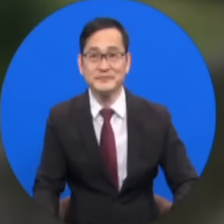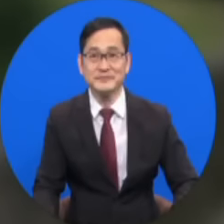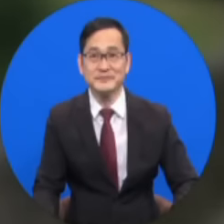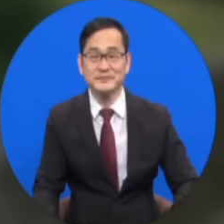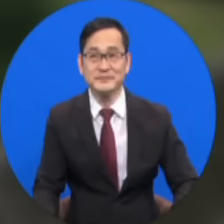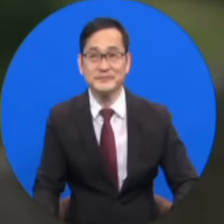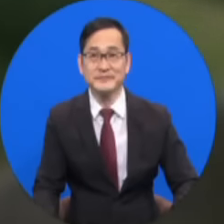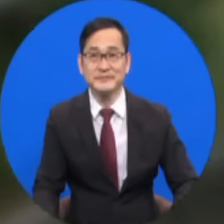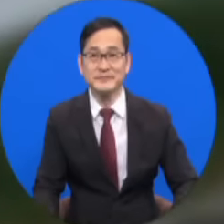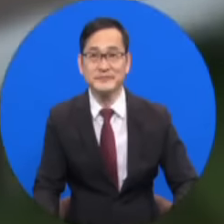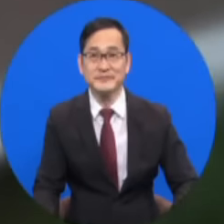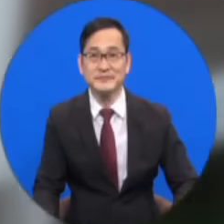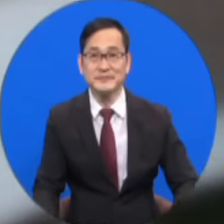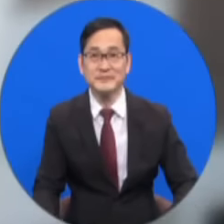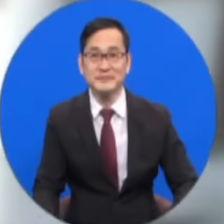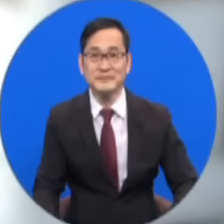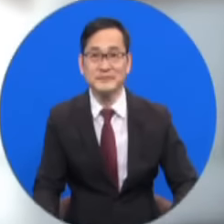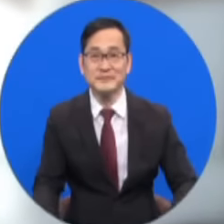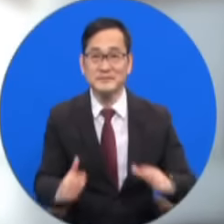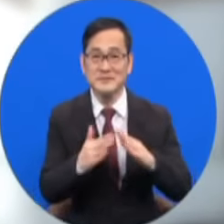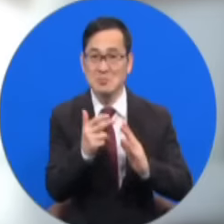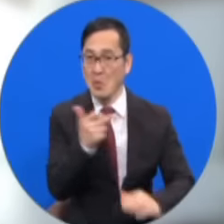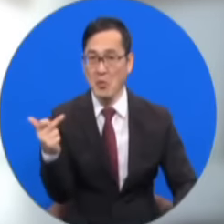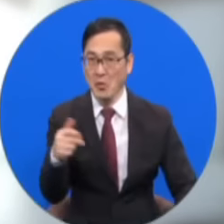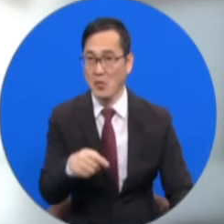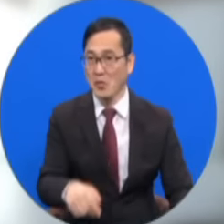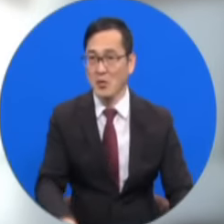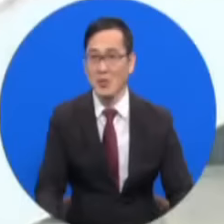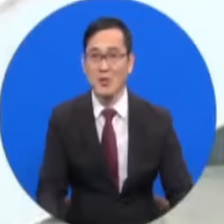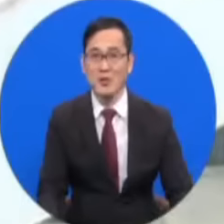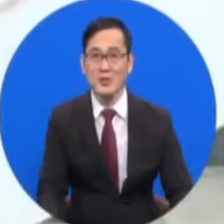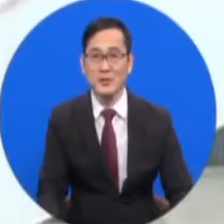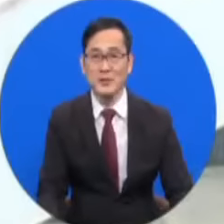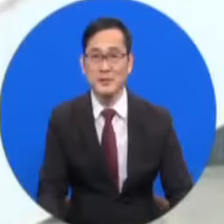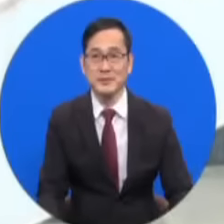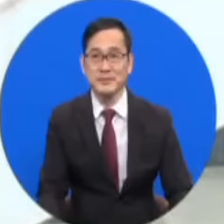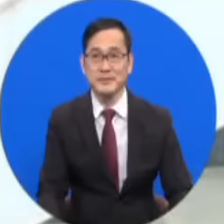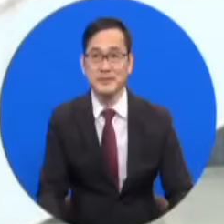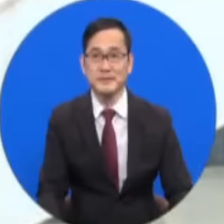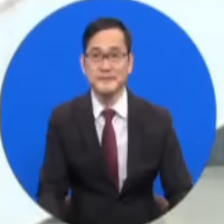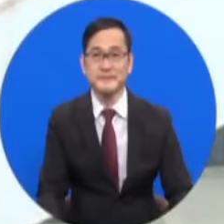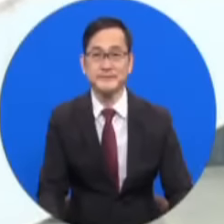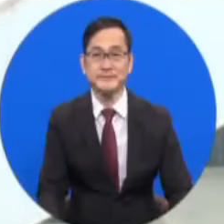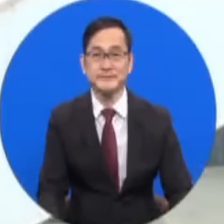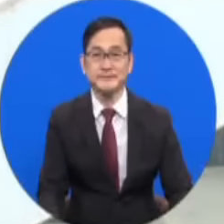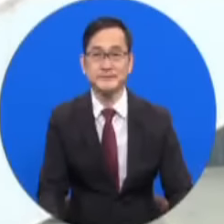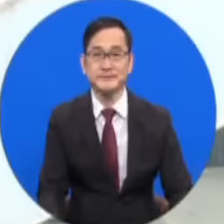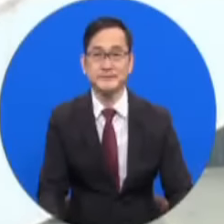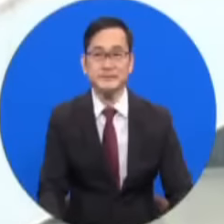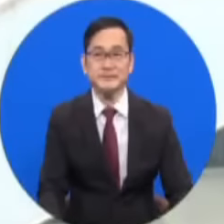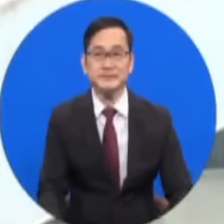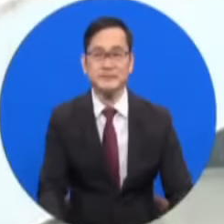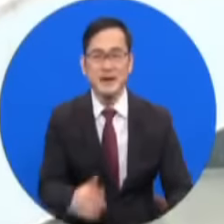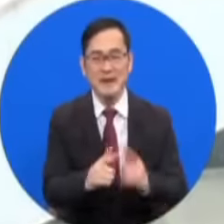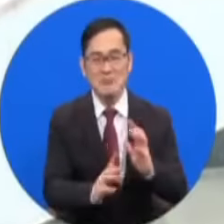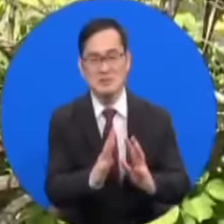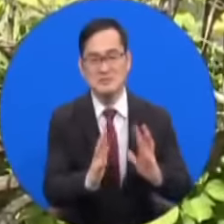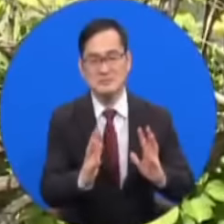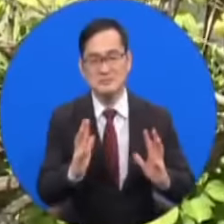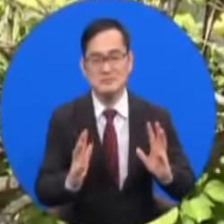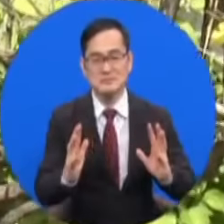어 꽤 멋있는 집이에요 필로티 구조 비슷하게 돼 있고 잔디도 좀 깔려 있고요 예쁜 나무들도 심어져